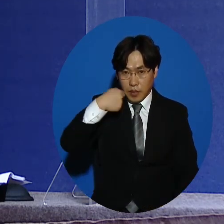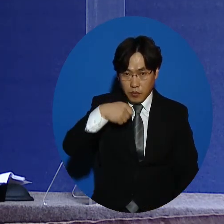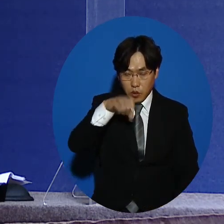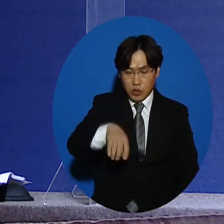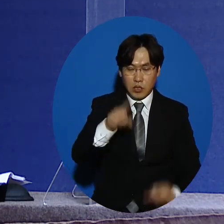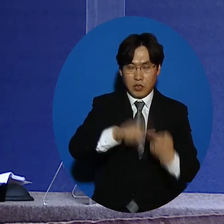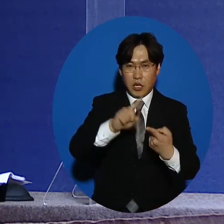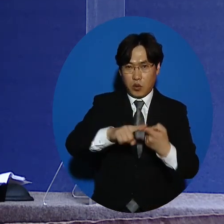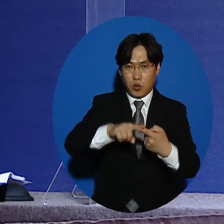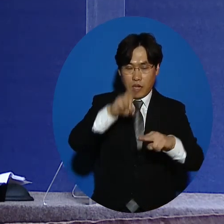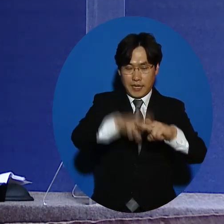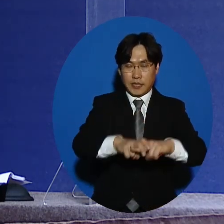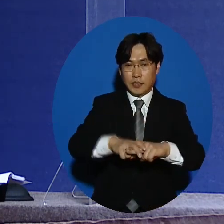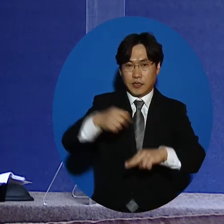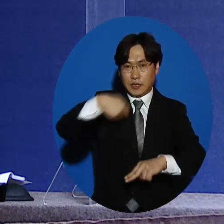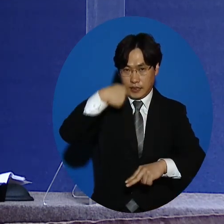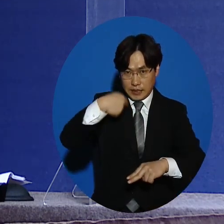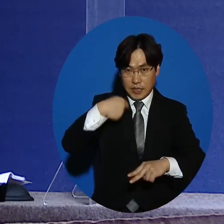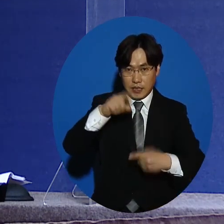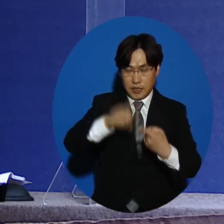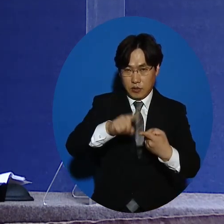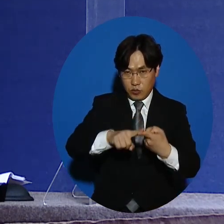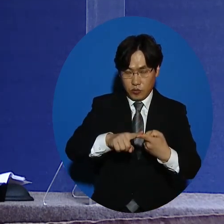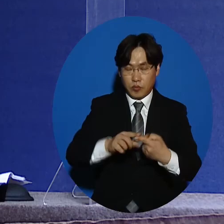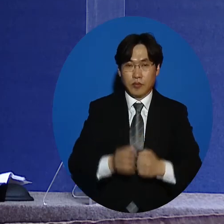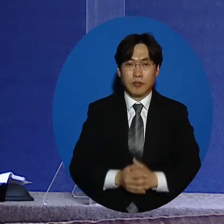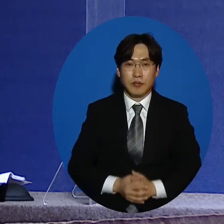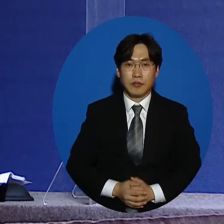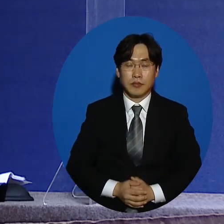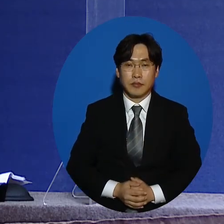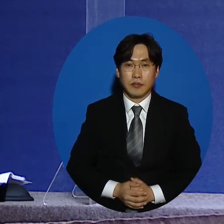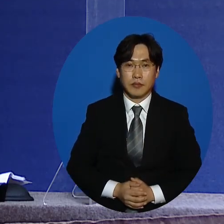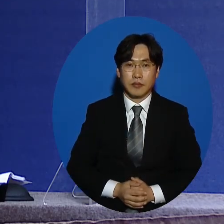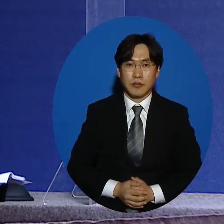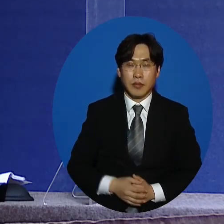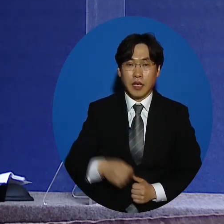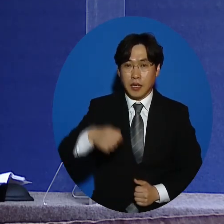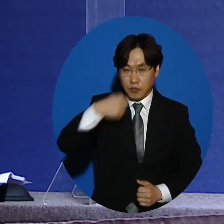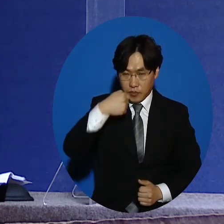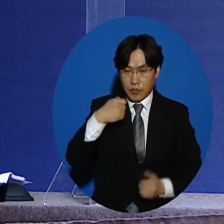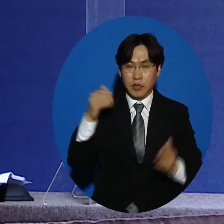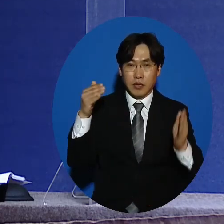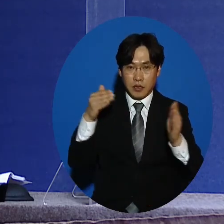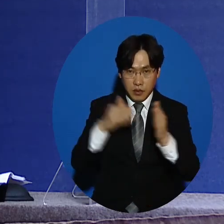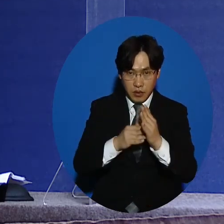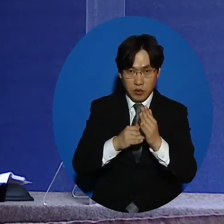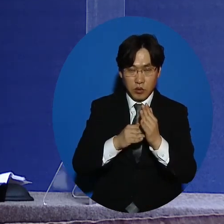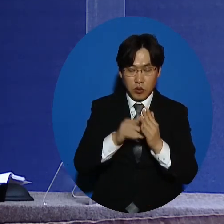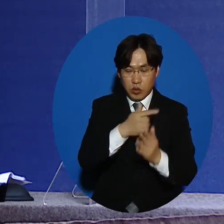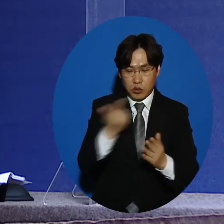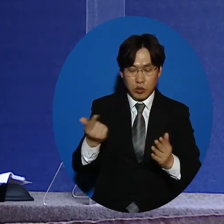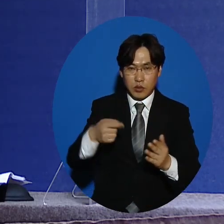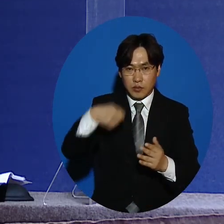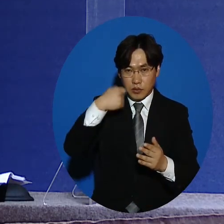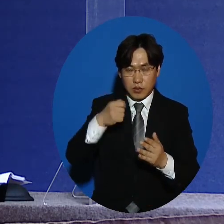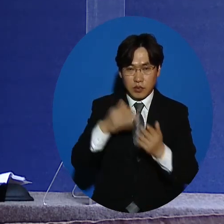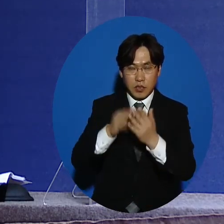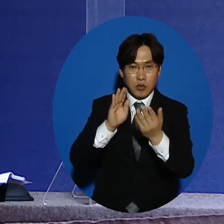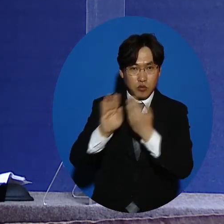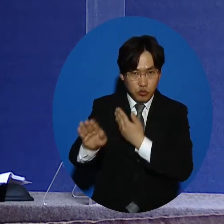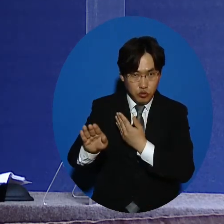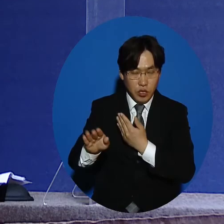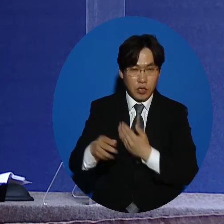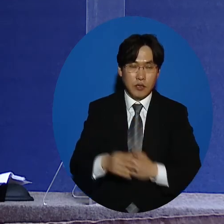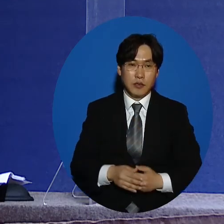그대로 하겠습니다. 그대로 하고요. 또 하신 후에는 그 코로나 방역